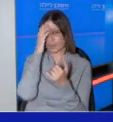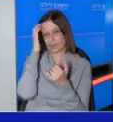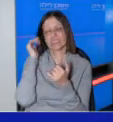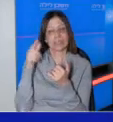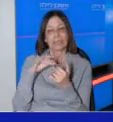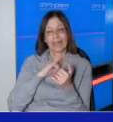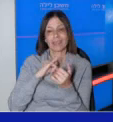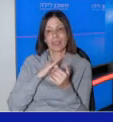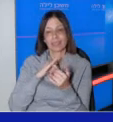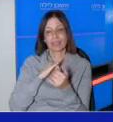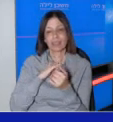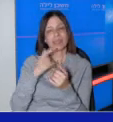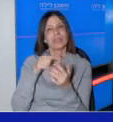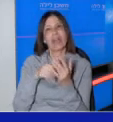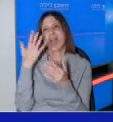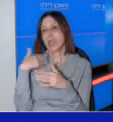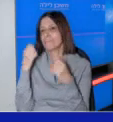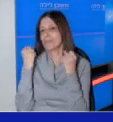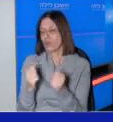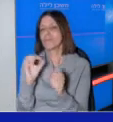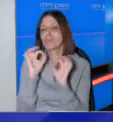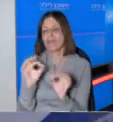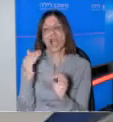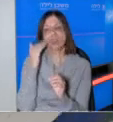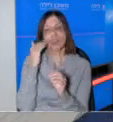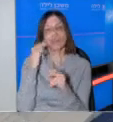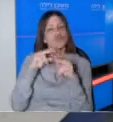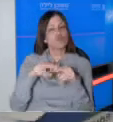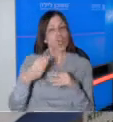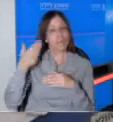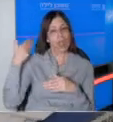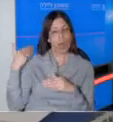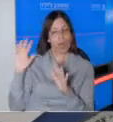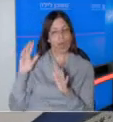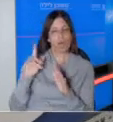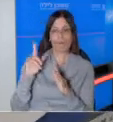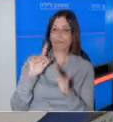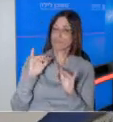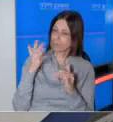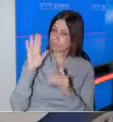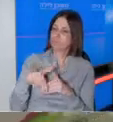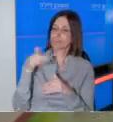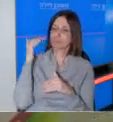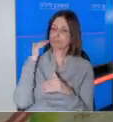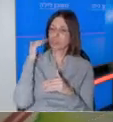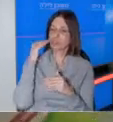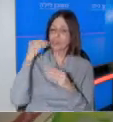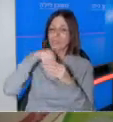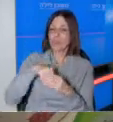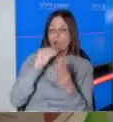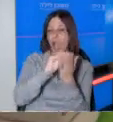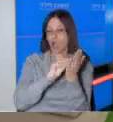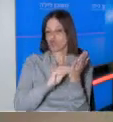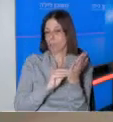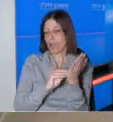זה מעניין, כי היו בטוחים שדווקא ארצות הברית תישאר מאחור, אבל כרגע היא ככל הנראה תיכנס לרשימה. שוב,